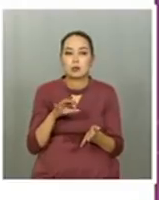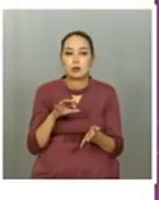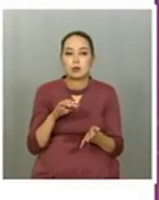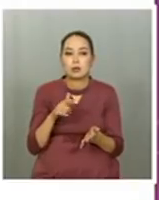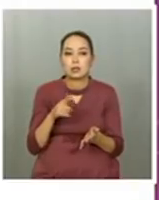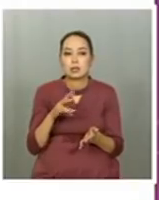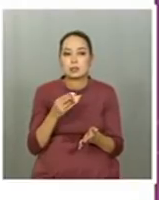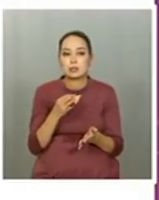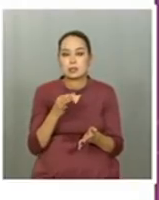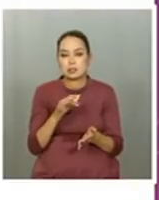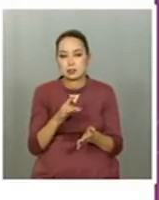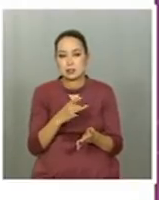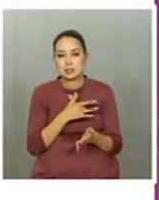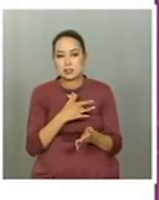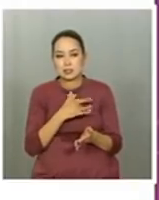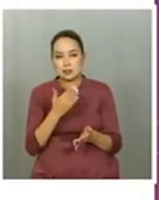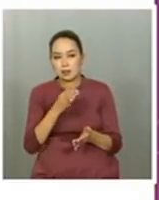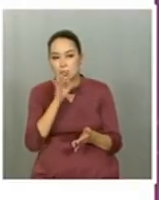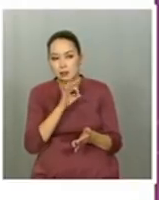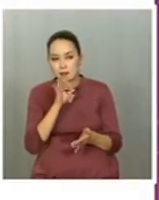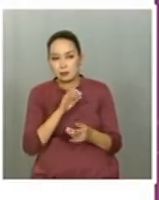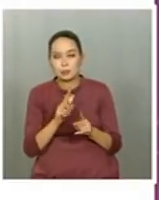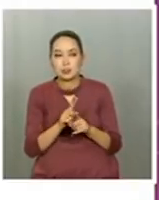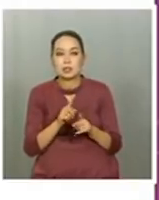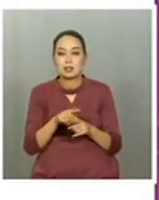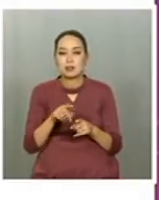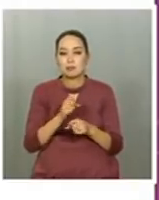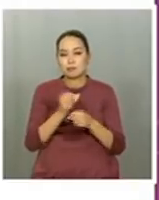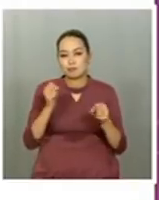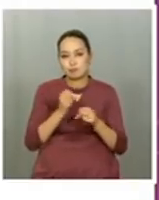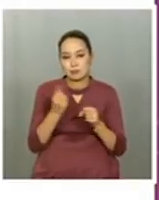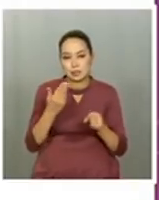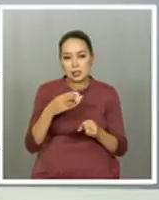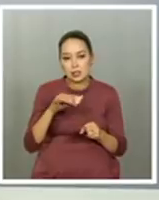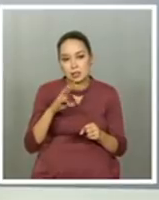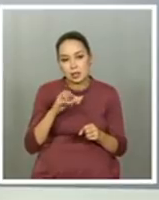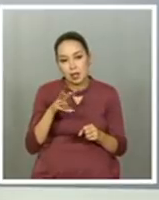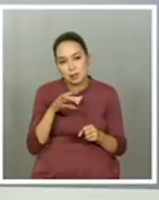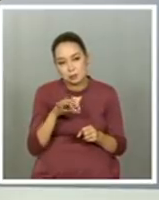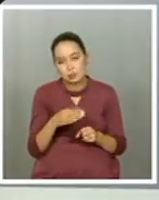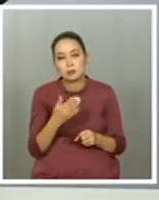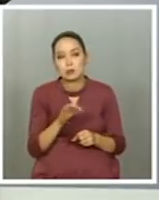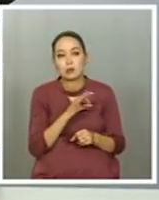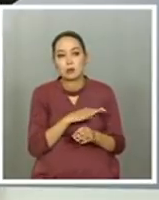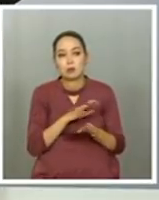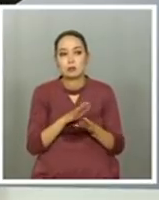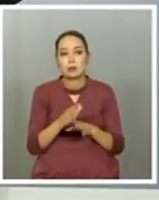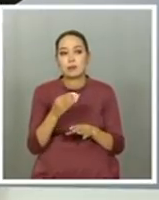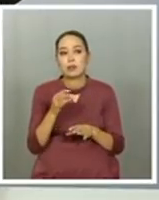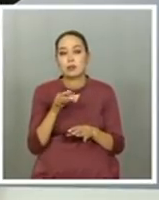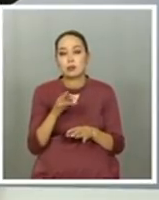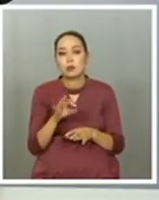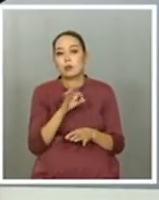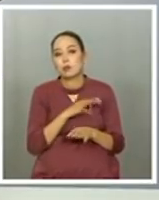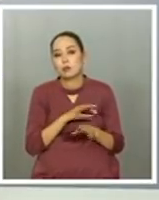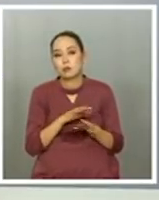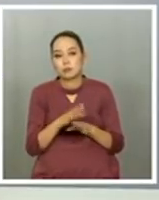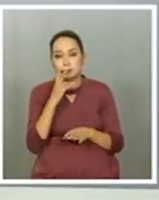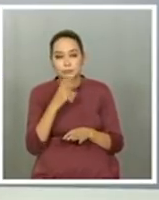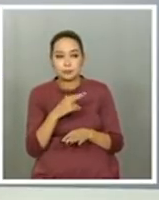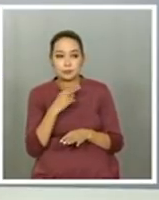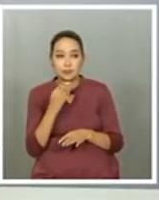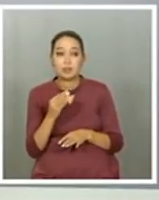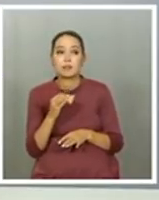ретінде, сондай-ақ қопарылғыш заттар динамит ретінде қолданылады. Фенолдың қолданылуына тоқталып өтейік.